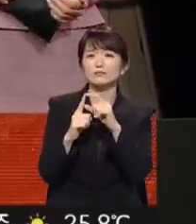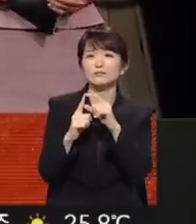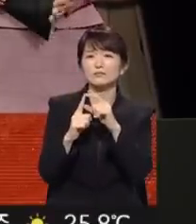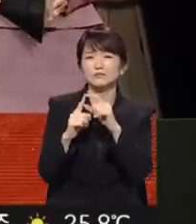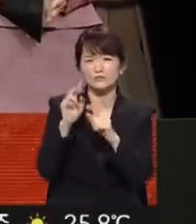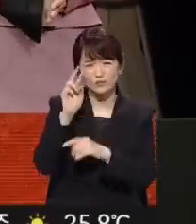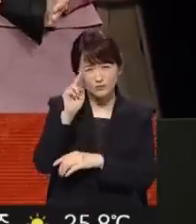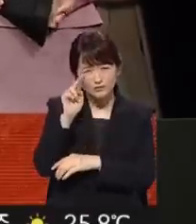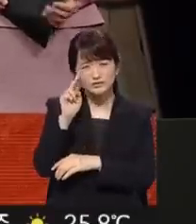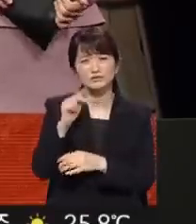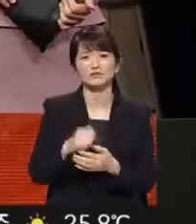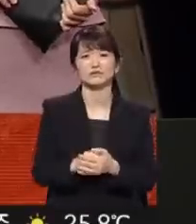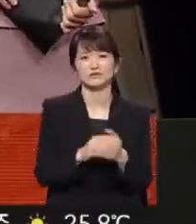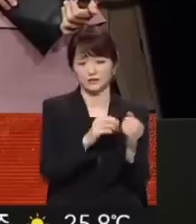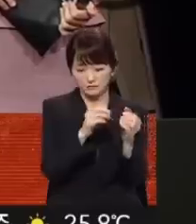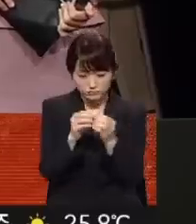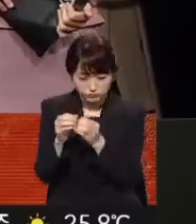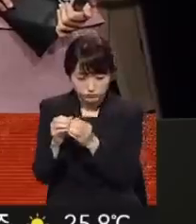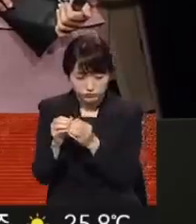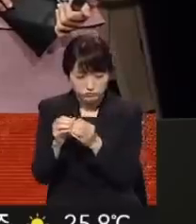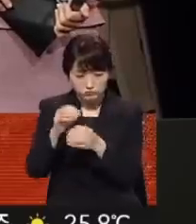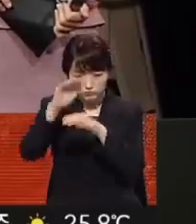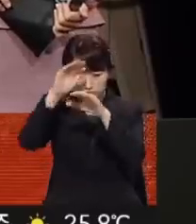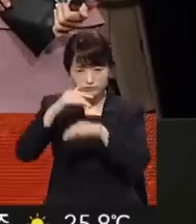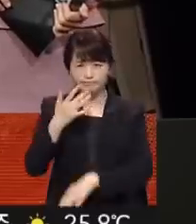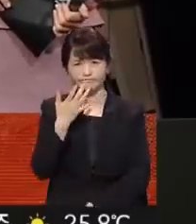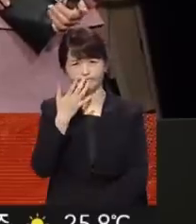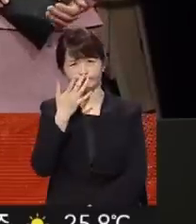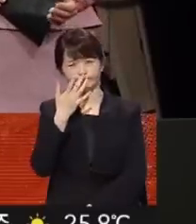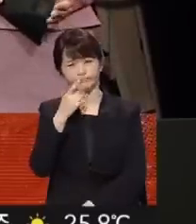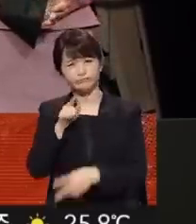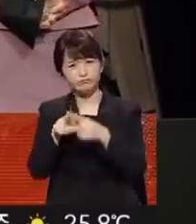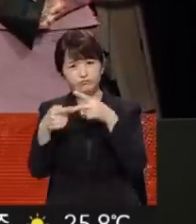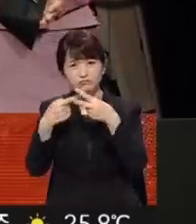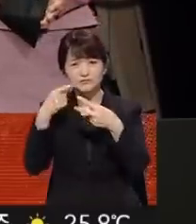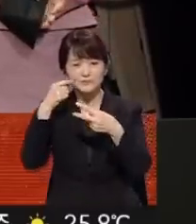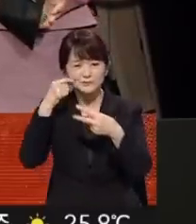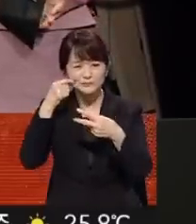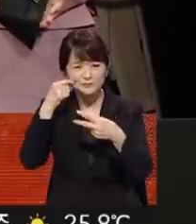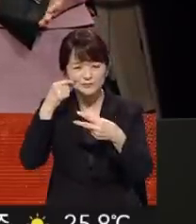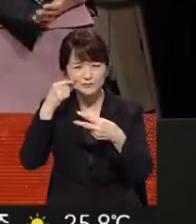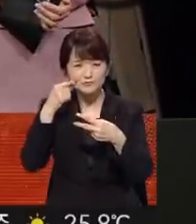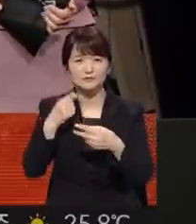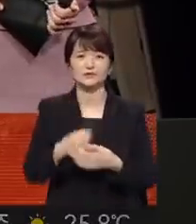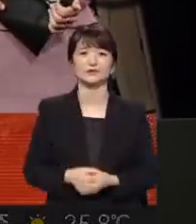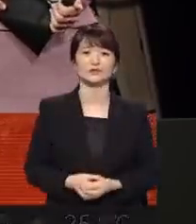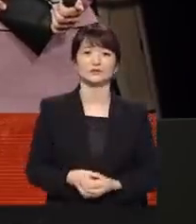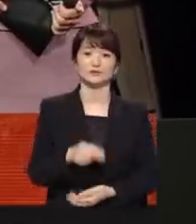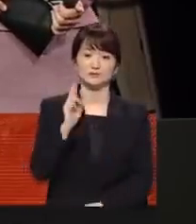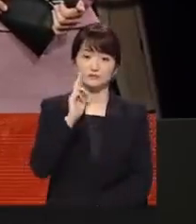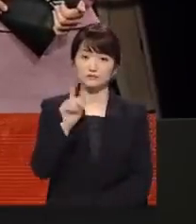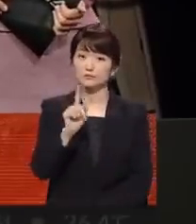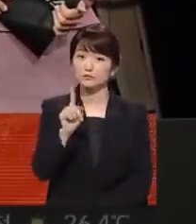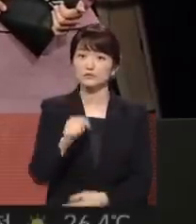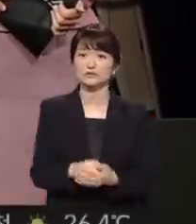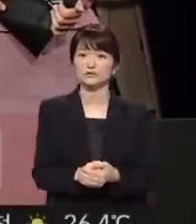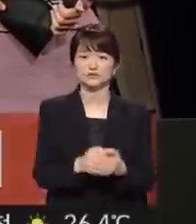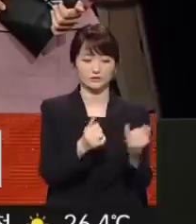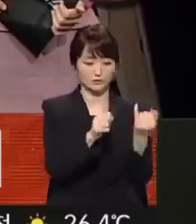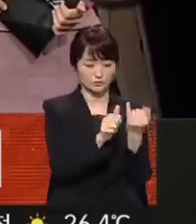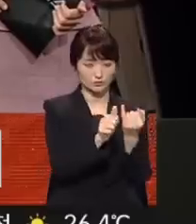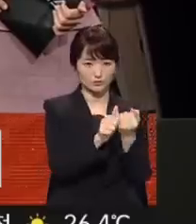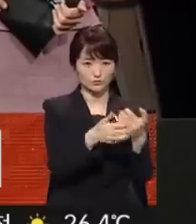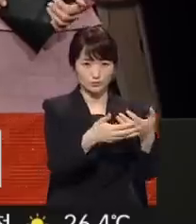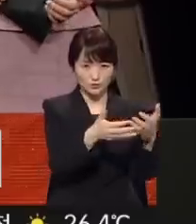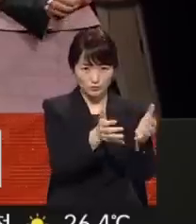맞춤법이 틀리고 문장도 잘 이해하지 못해 항상 딴소리를 한다고 합니다. 더 심각한 건 부부 동반